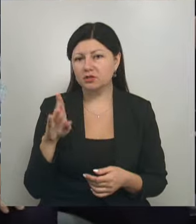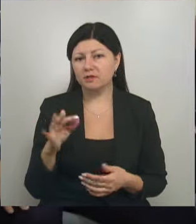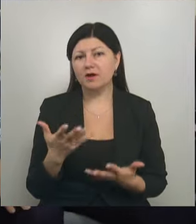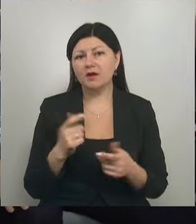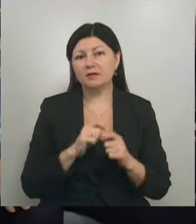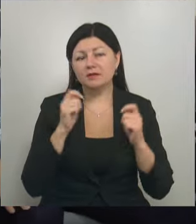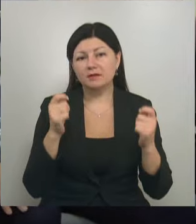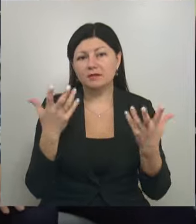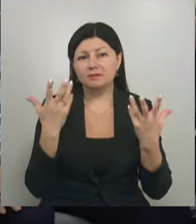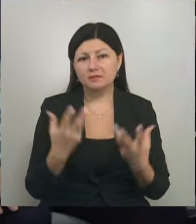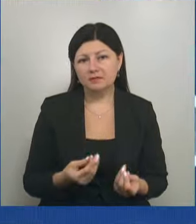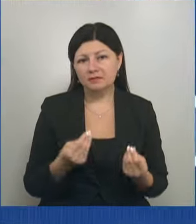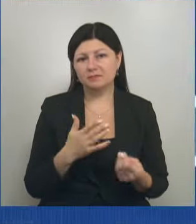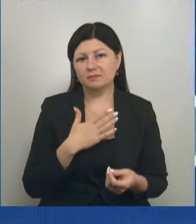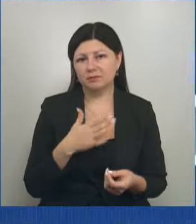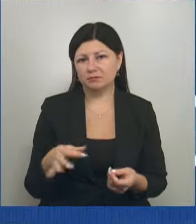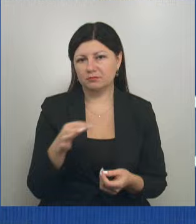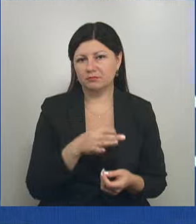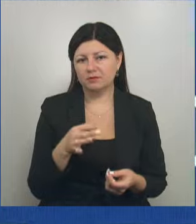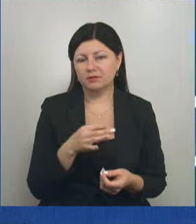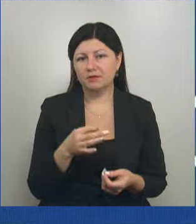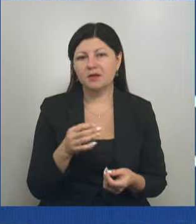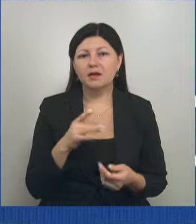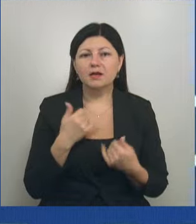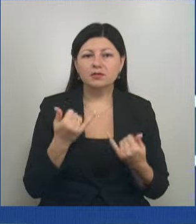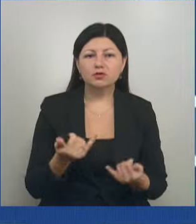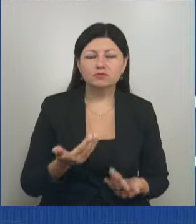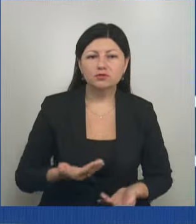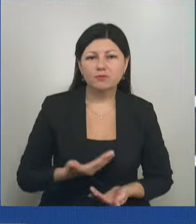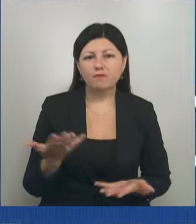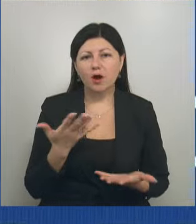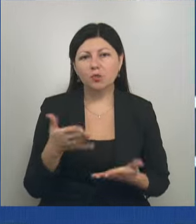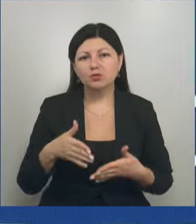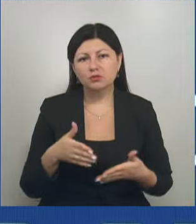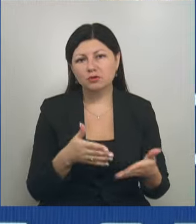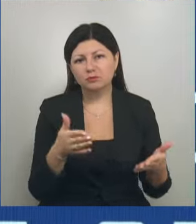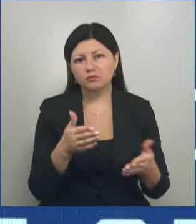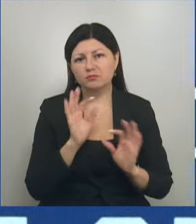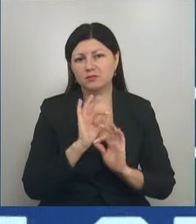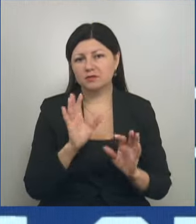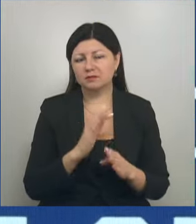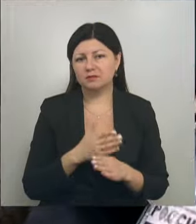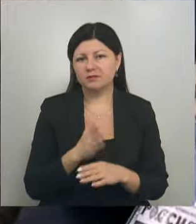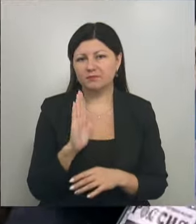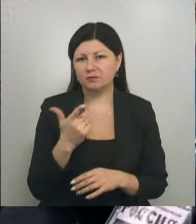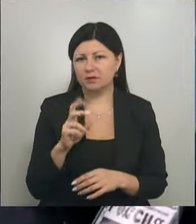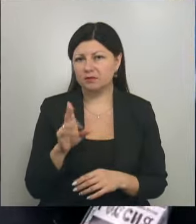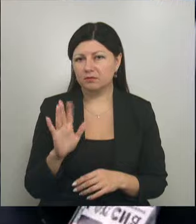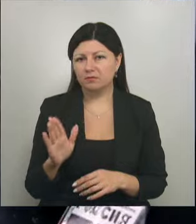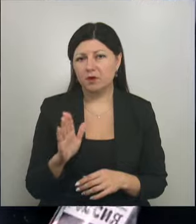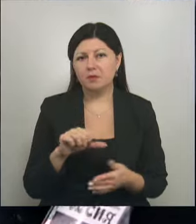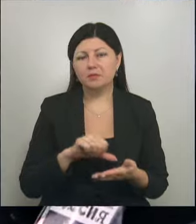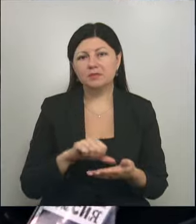нашего региона на выставке форуме. О том, ради чего живем и в какую сторону идем, гостям рассказал губернатор Вячеслав Гладков.